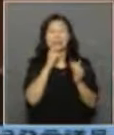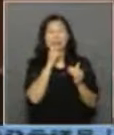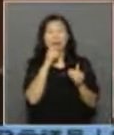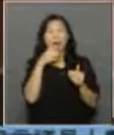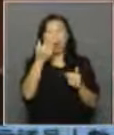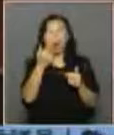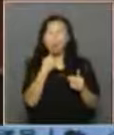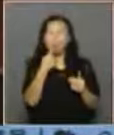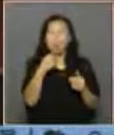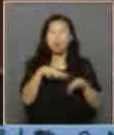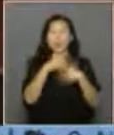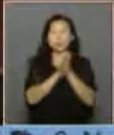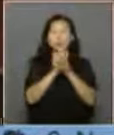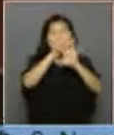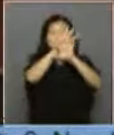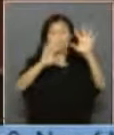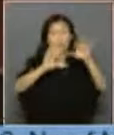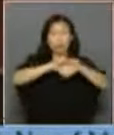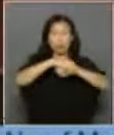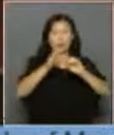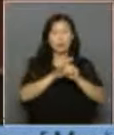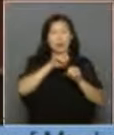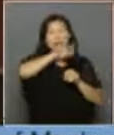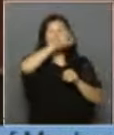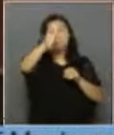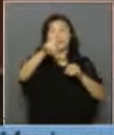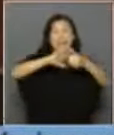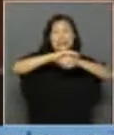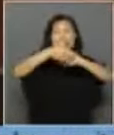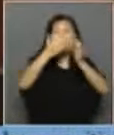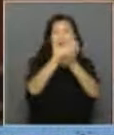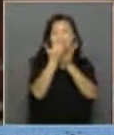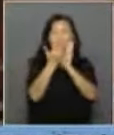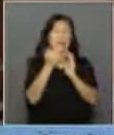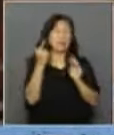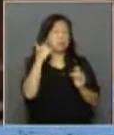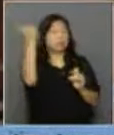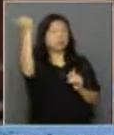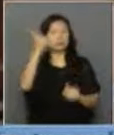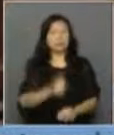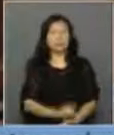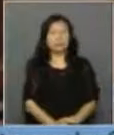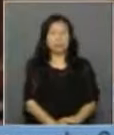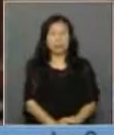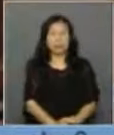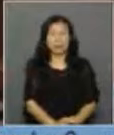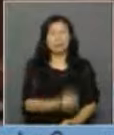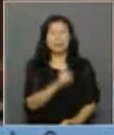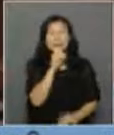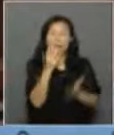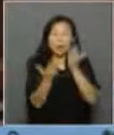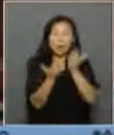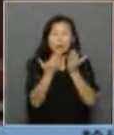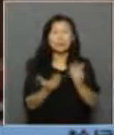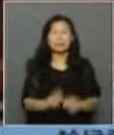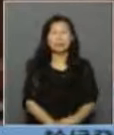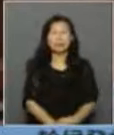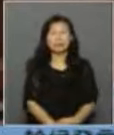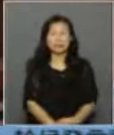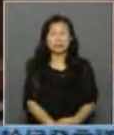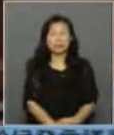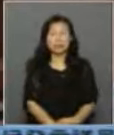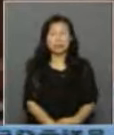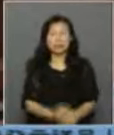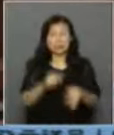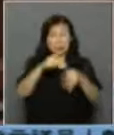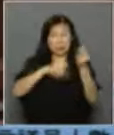網，甚至衝出香港飛升國際。當然啦亦都有可能呢成為葛